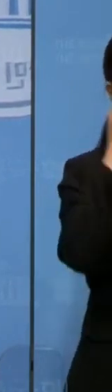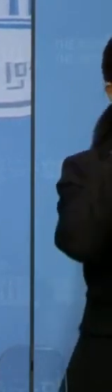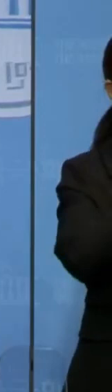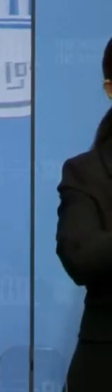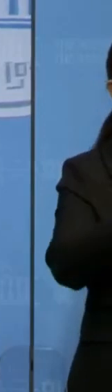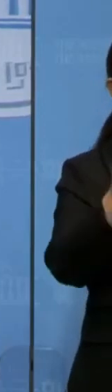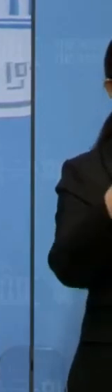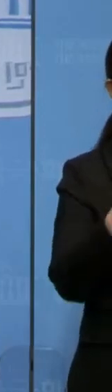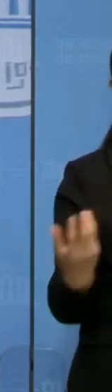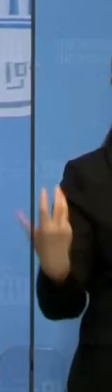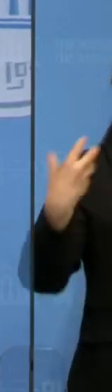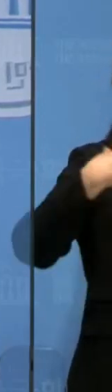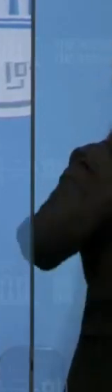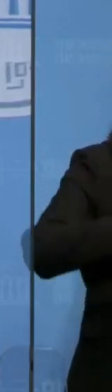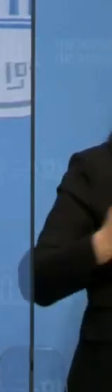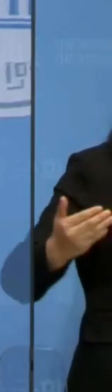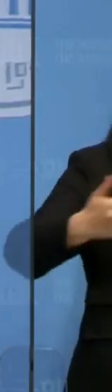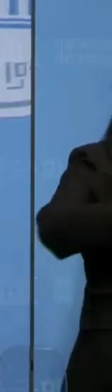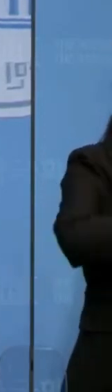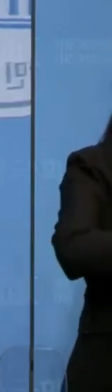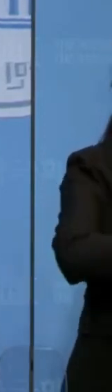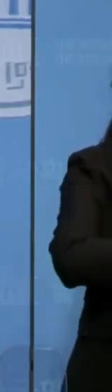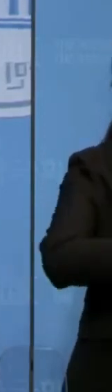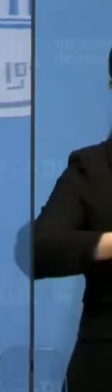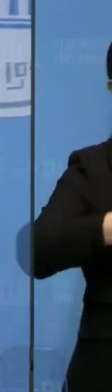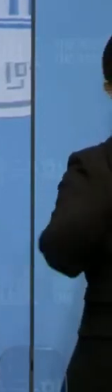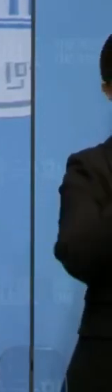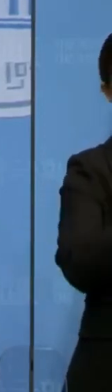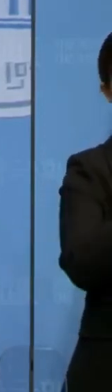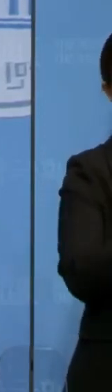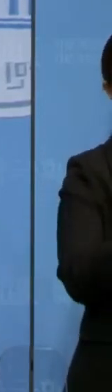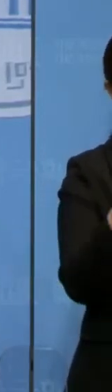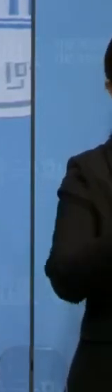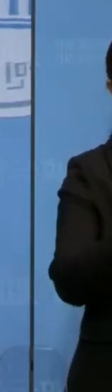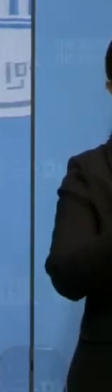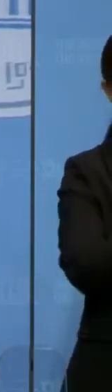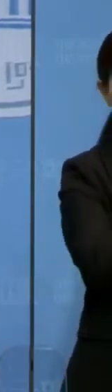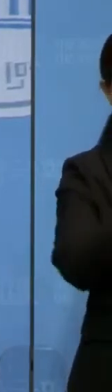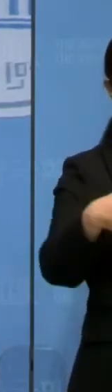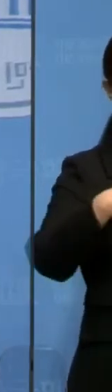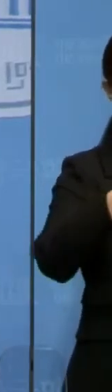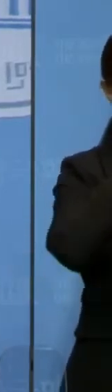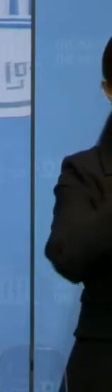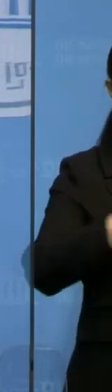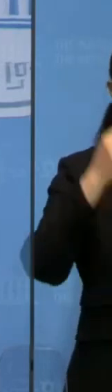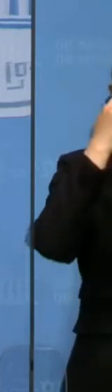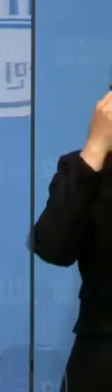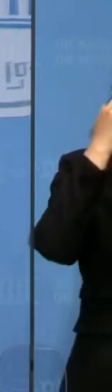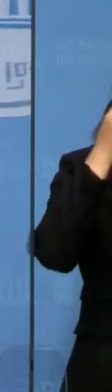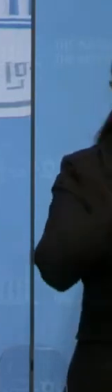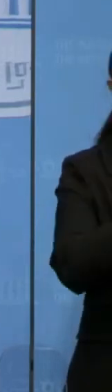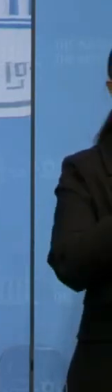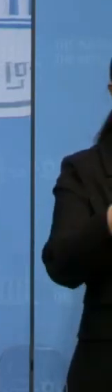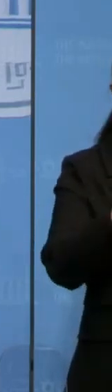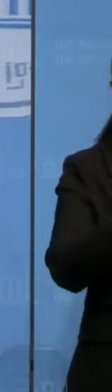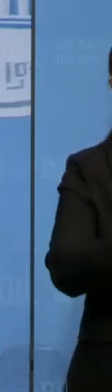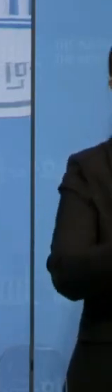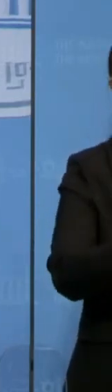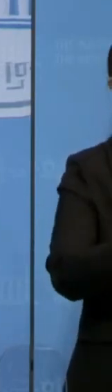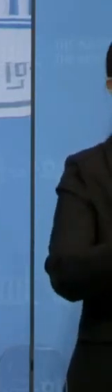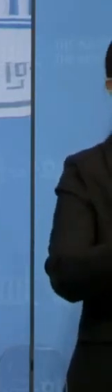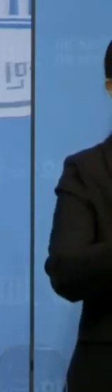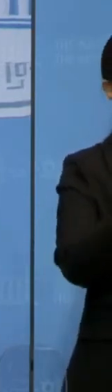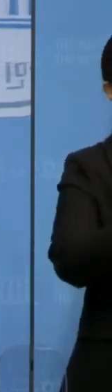k 방역과 채 난 지원금으로 포레 마 19 에 맞서 국민의 삶을 지켰습니다